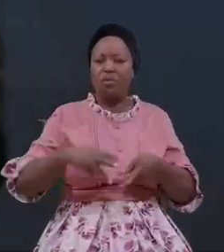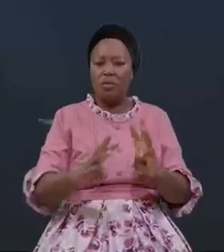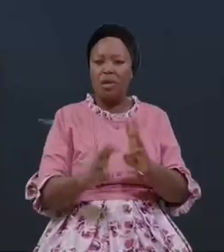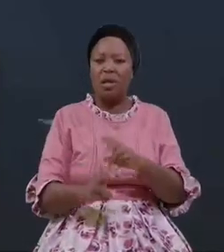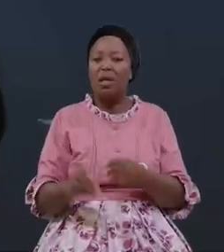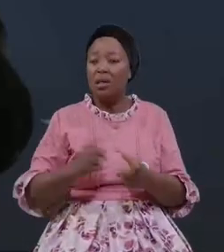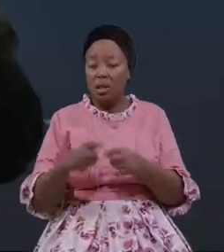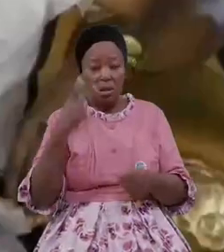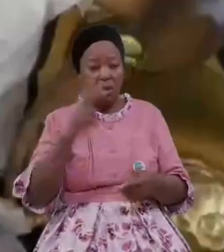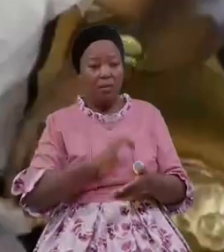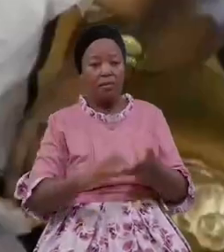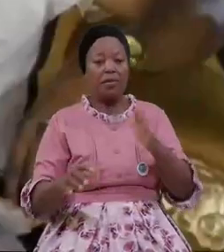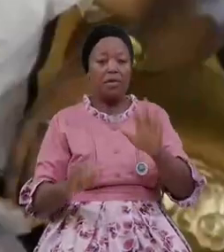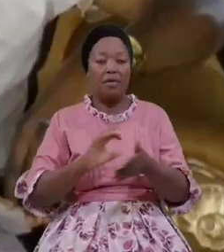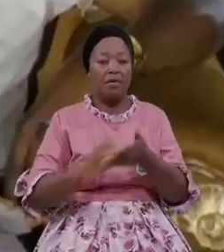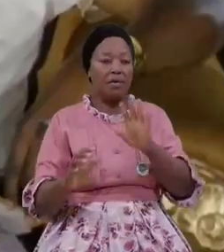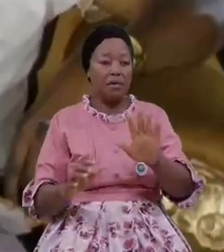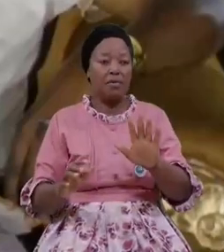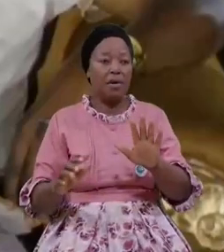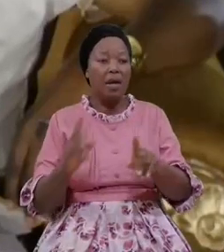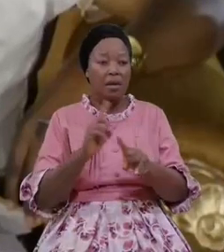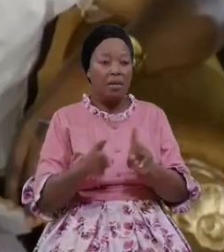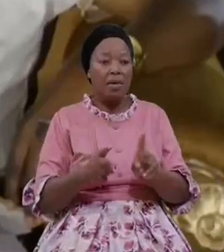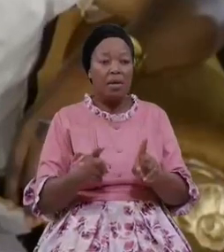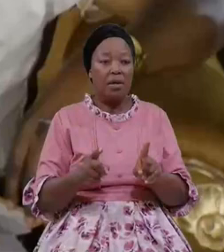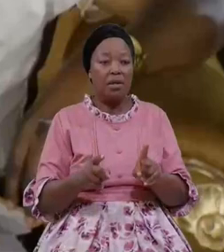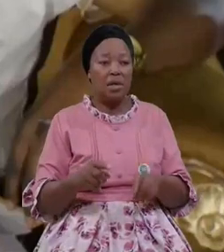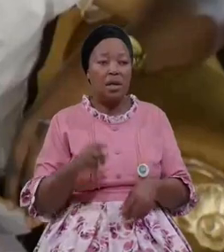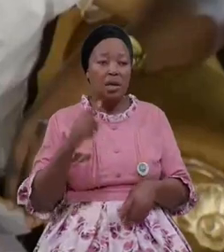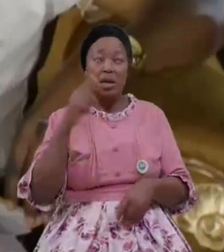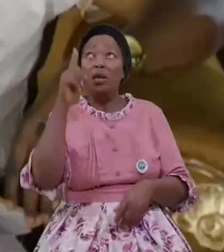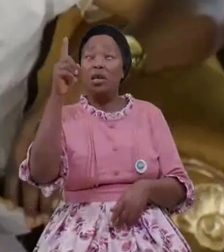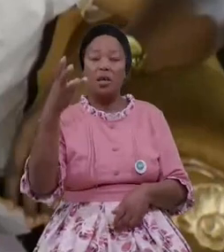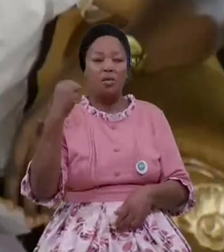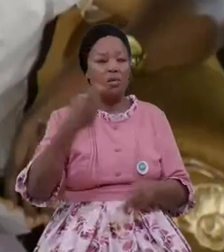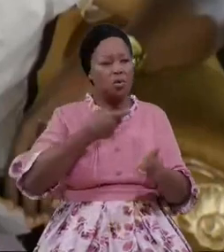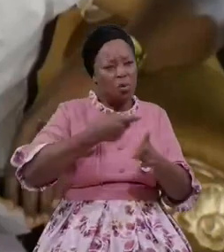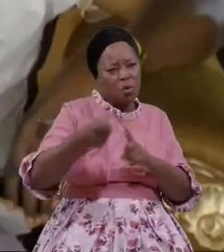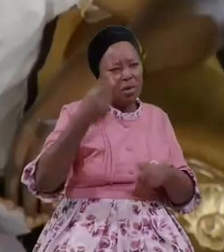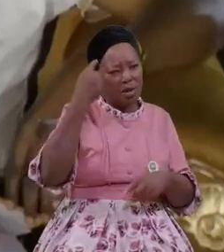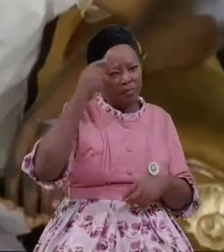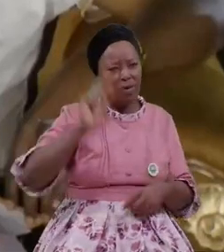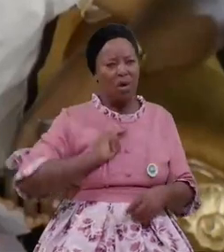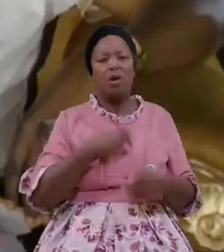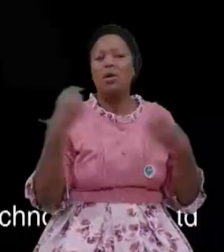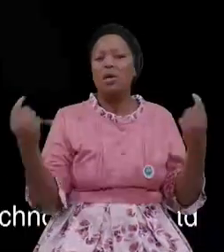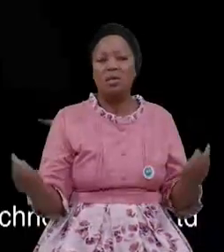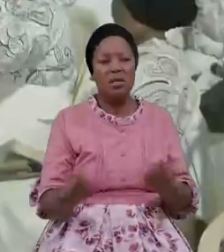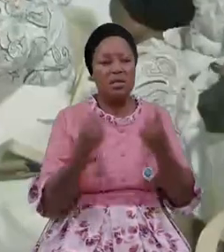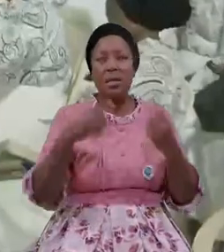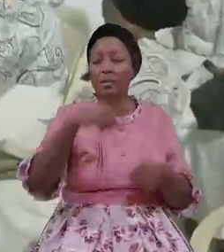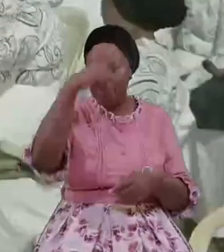ignoble et voyons le verset 5 qui dit mais il était blessé pour nos